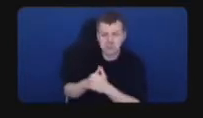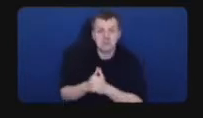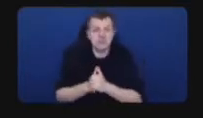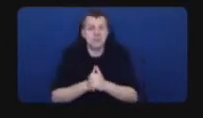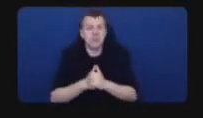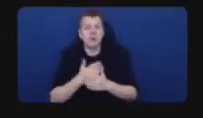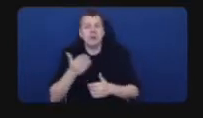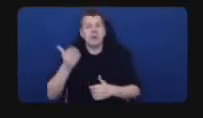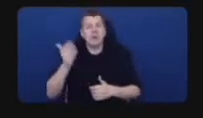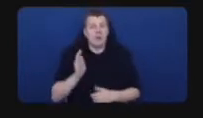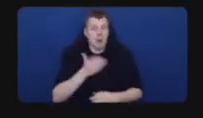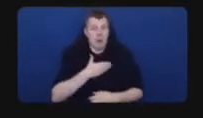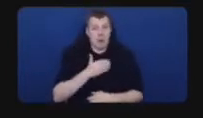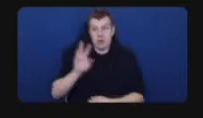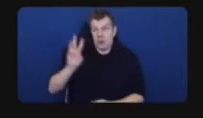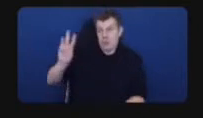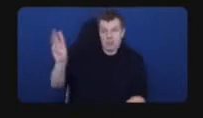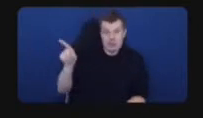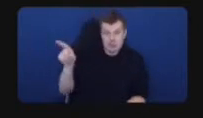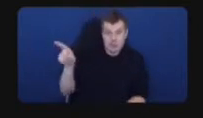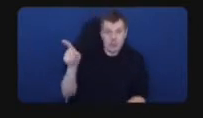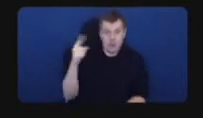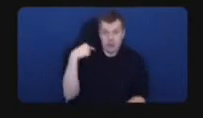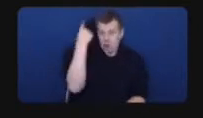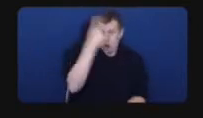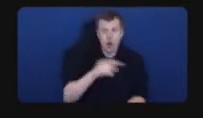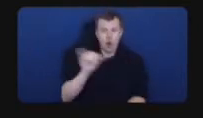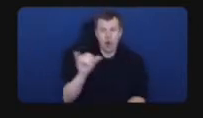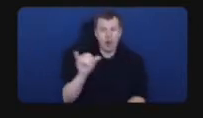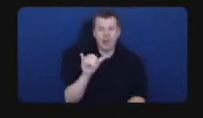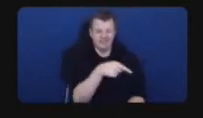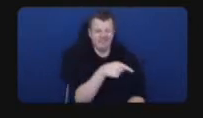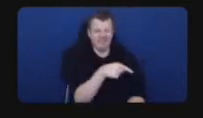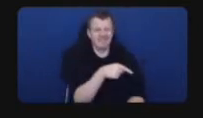给可以发电子邮件来